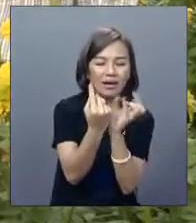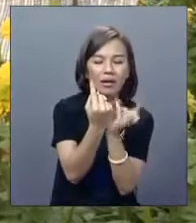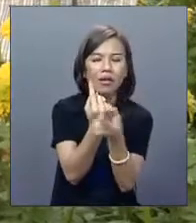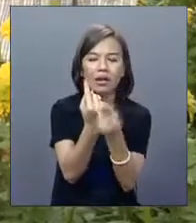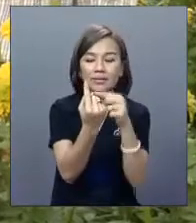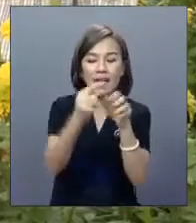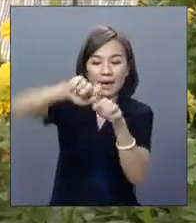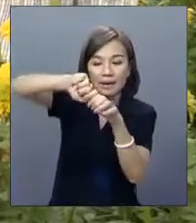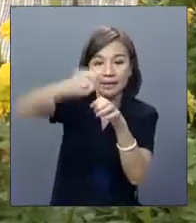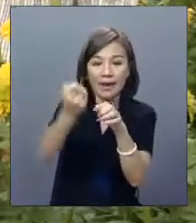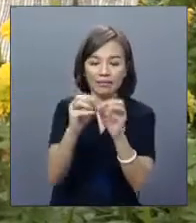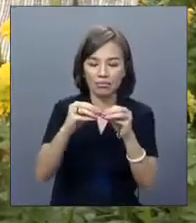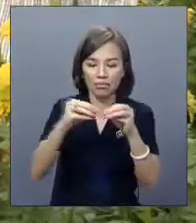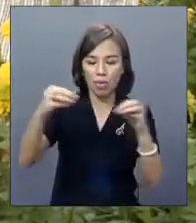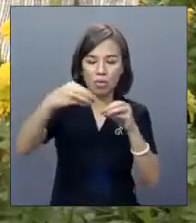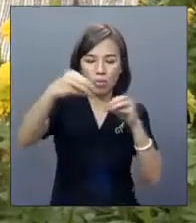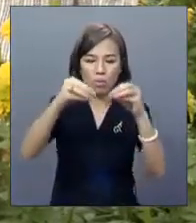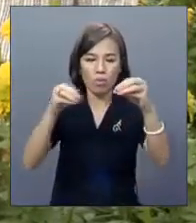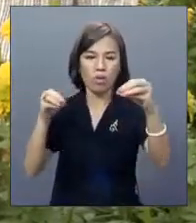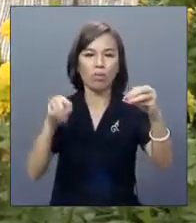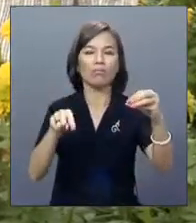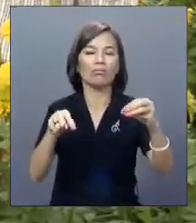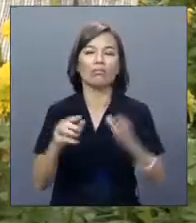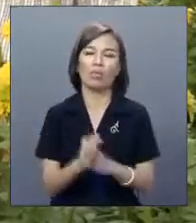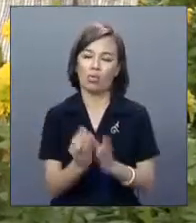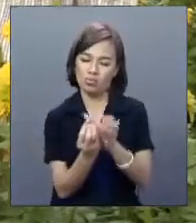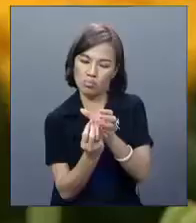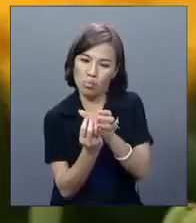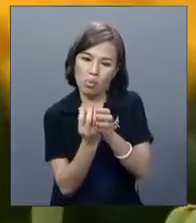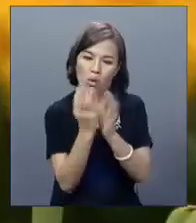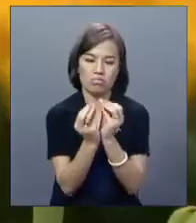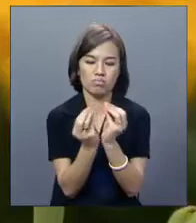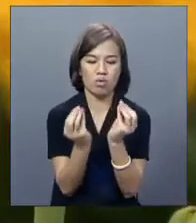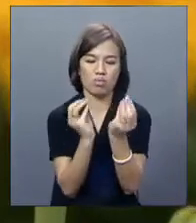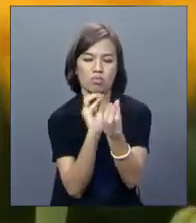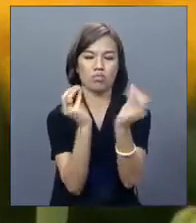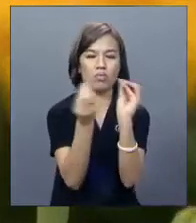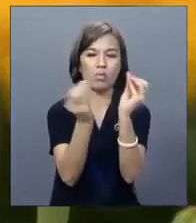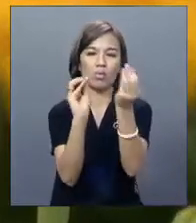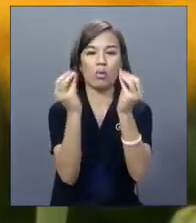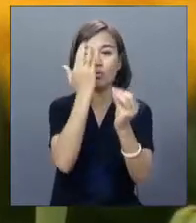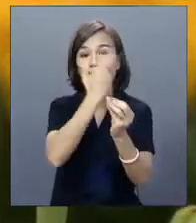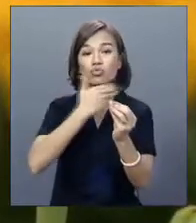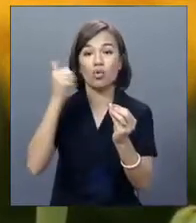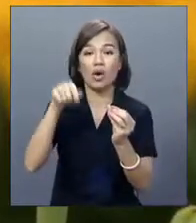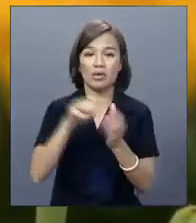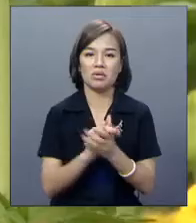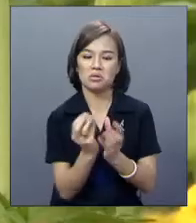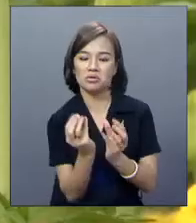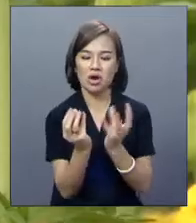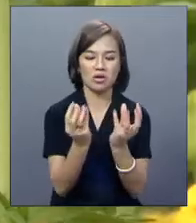ทิ้งนะมันจะเป็นแขนงเยอะแล้วดอกมันจะออกไล่เลี่ยกันและดอกใหญ่มันก็จะเสม